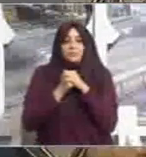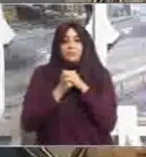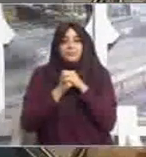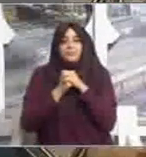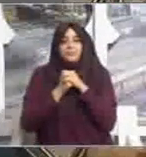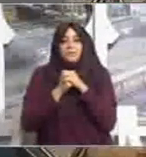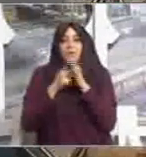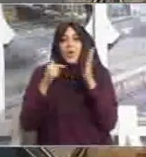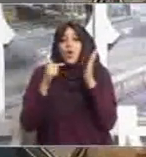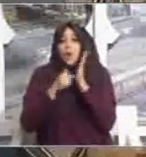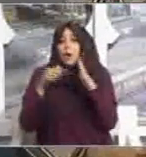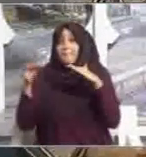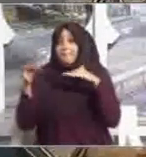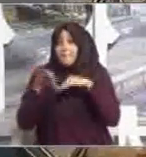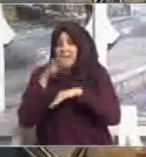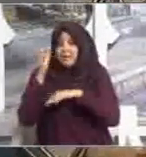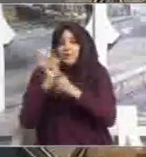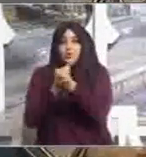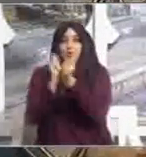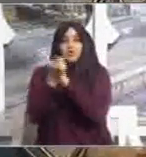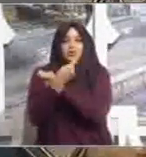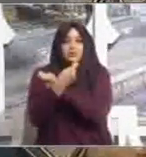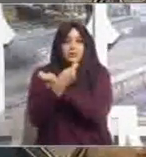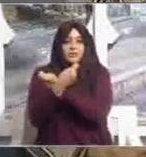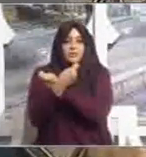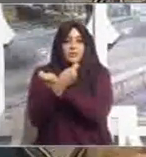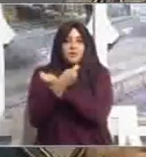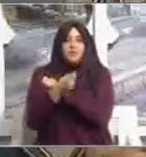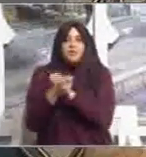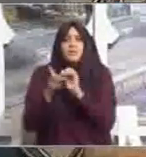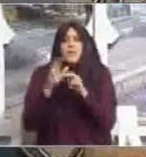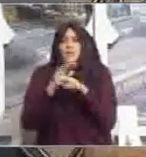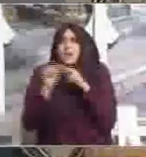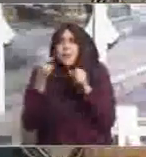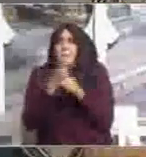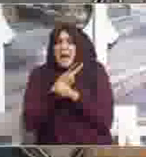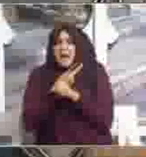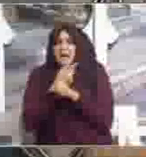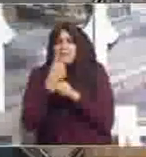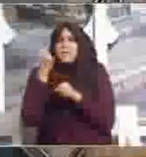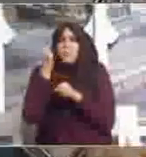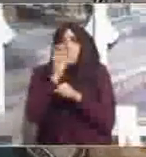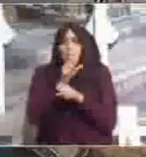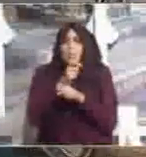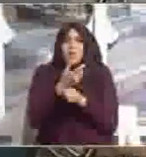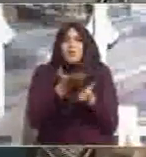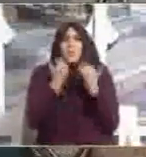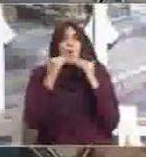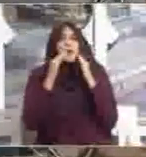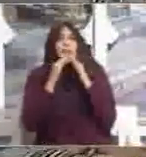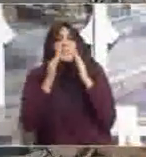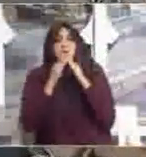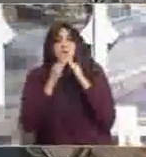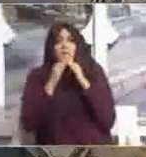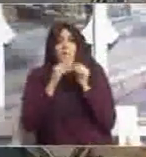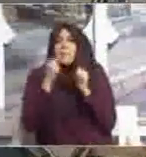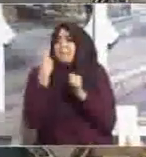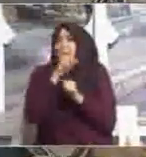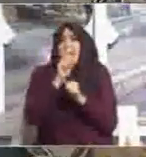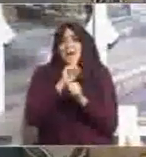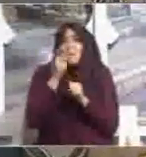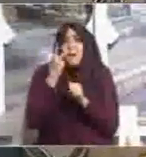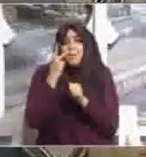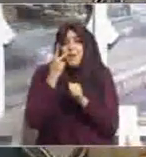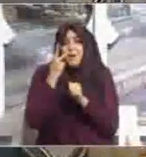قالت لما تزوج تبدل وأصبح يؤذي في أمه ويقول لها أعطيني السكن هذا والسكن هذا، مو تاع